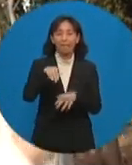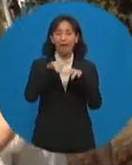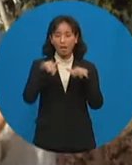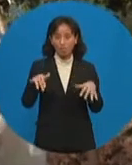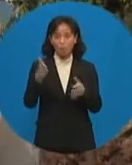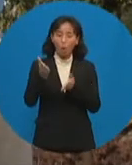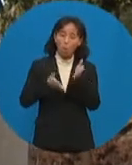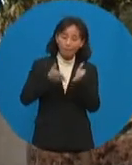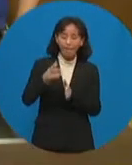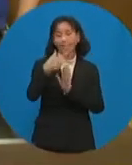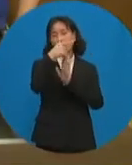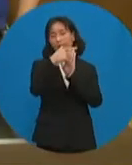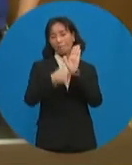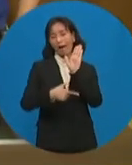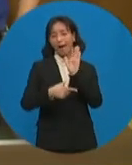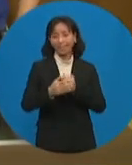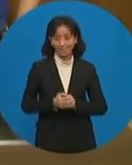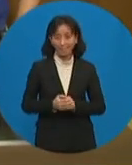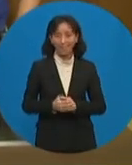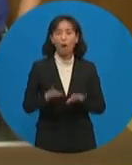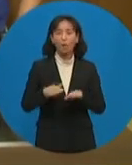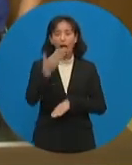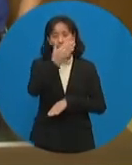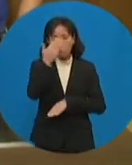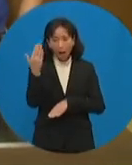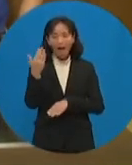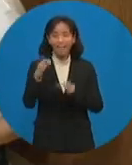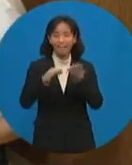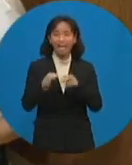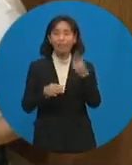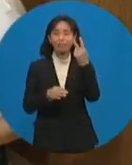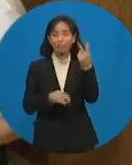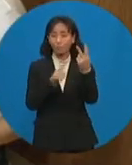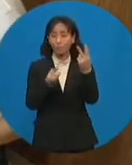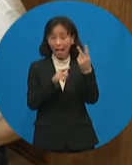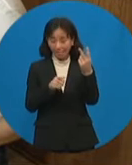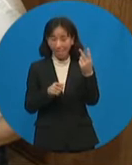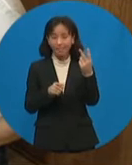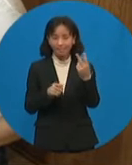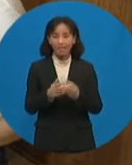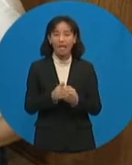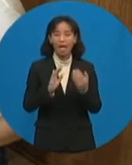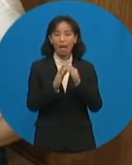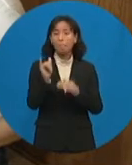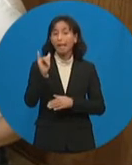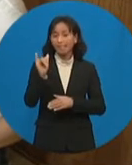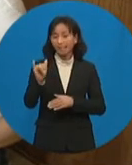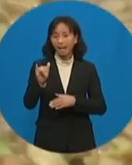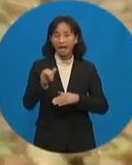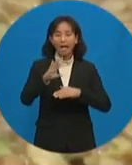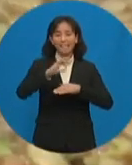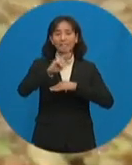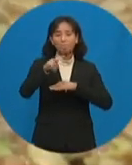リーズ、今回は若手店主のおもてなしをテーマに、町屋と日暮里にある2つのお店にお邪魔